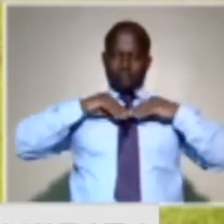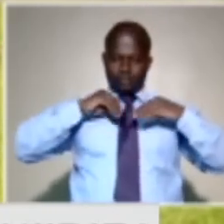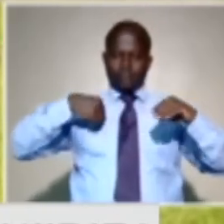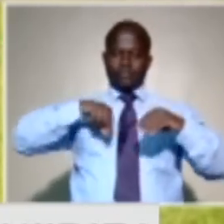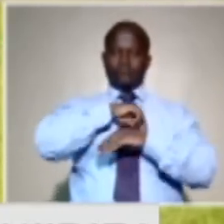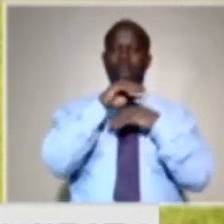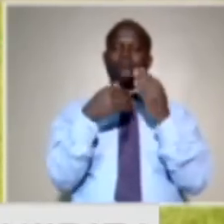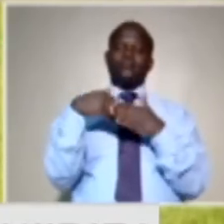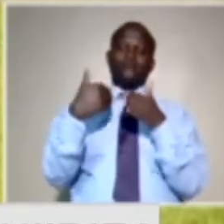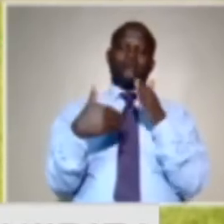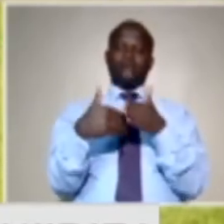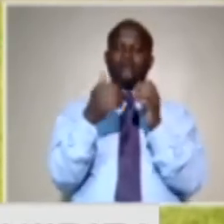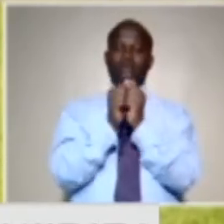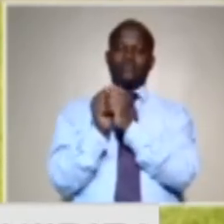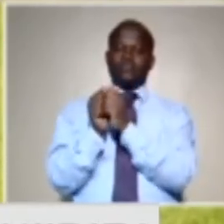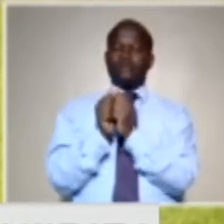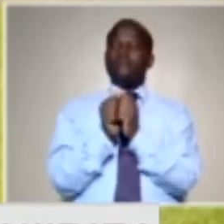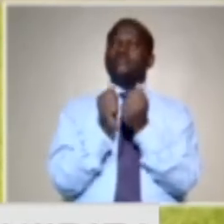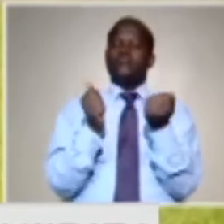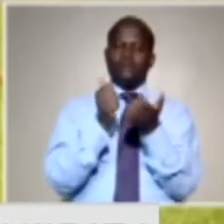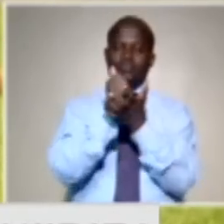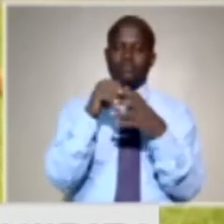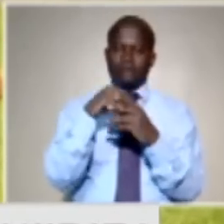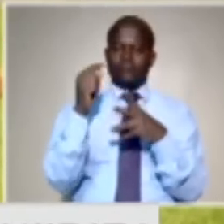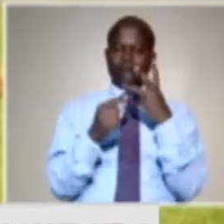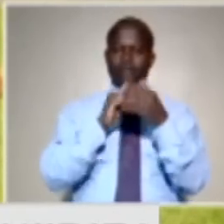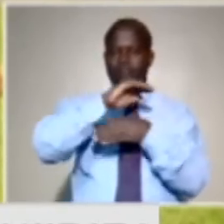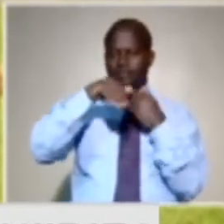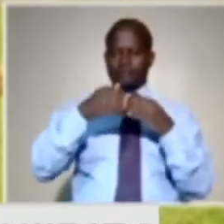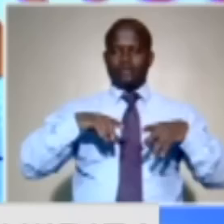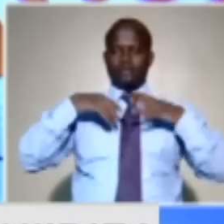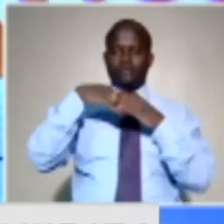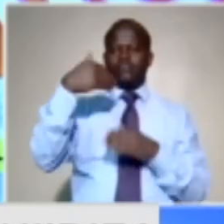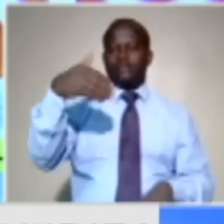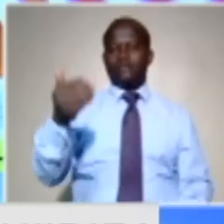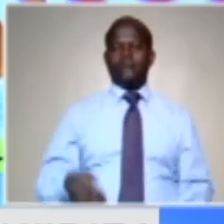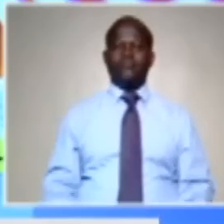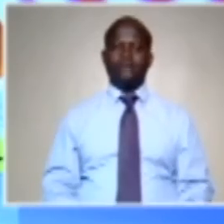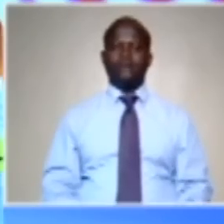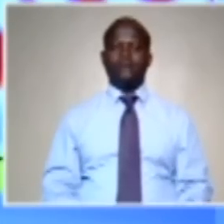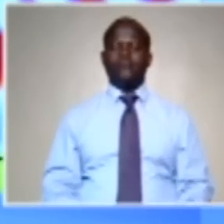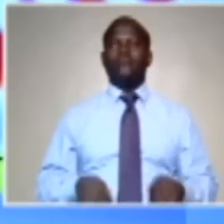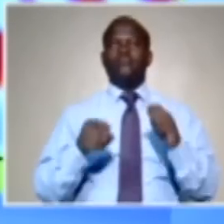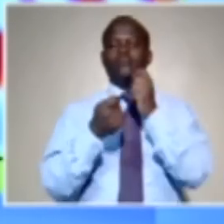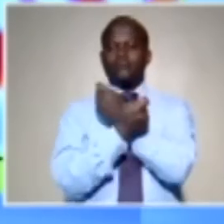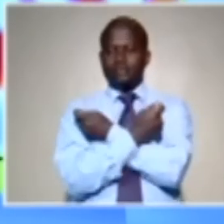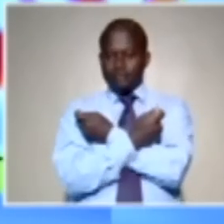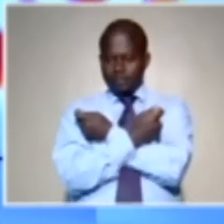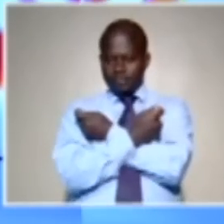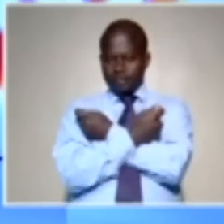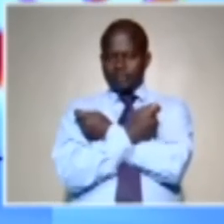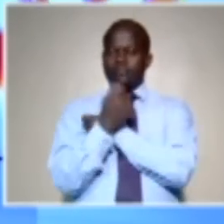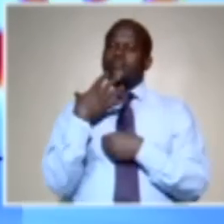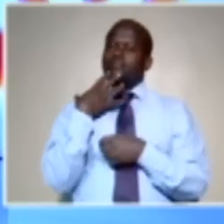batwemereye kuja baduhora hafi baduhumuriza kandi badufasha buri kimwe cyose mu buzima bwa buri munsi reka duhindure ingingo kuri wa